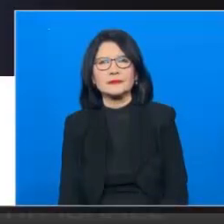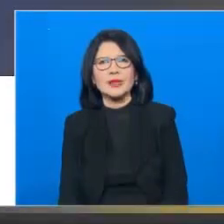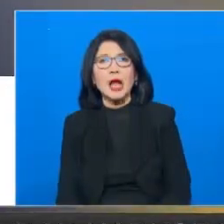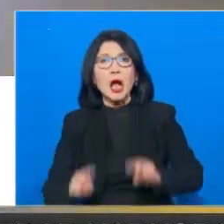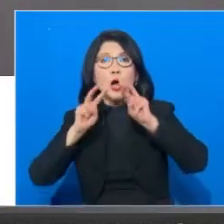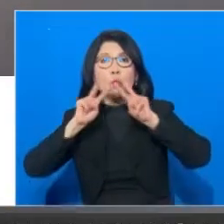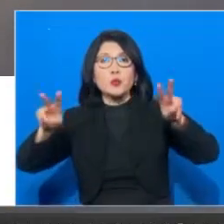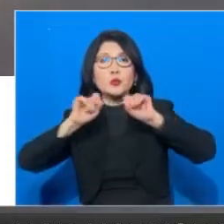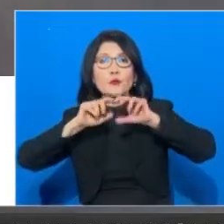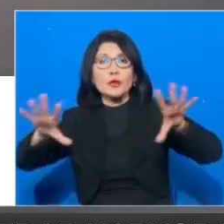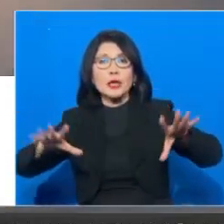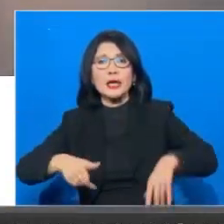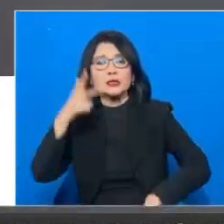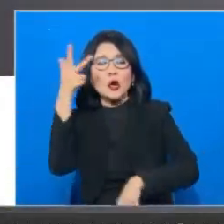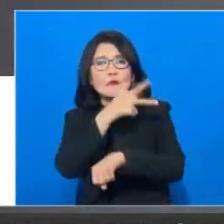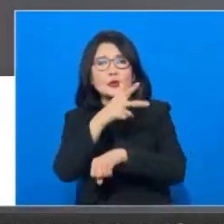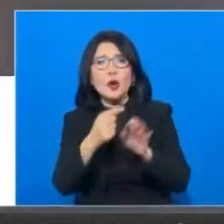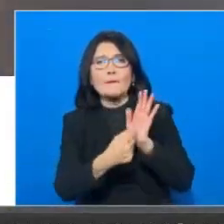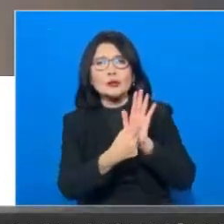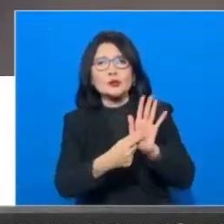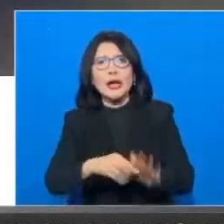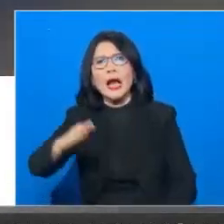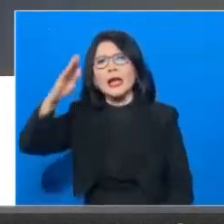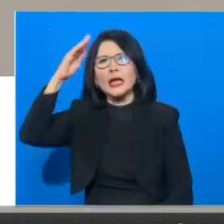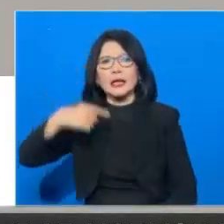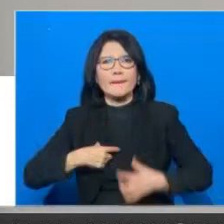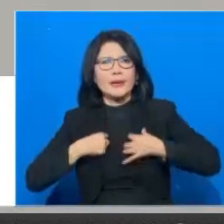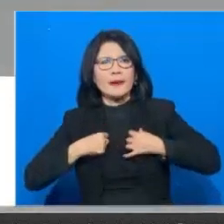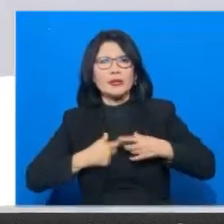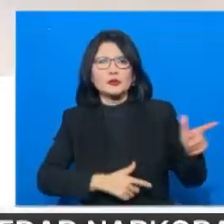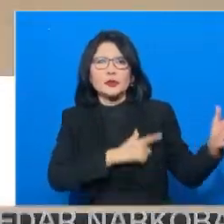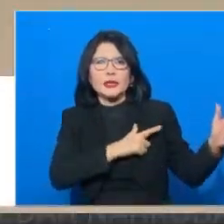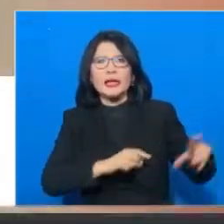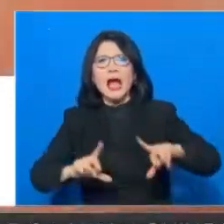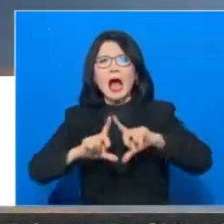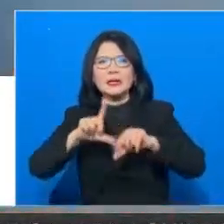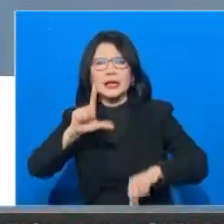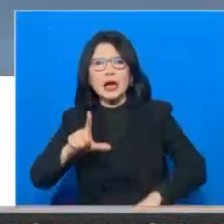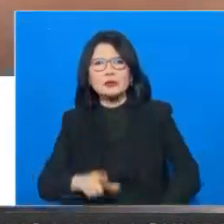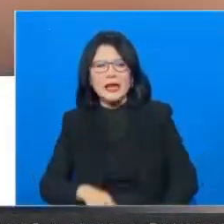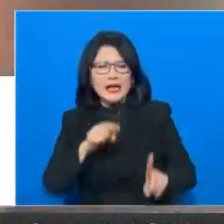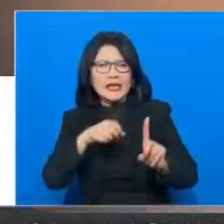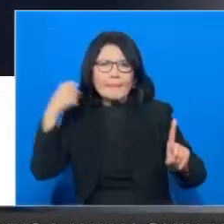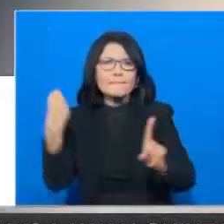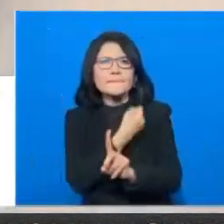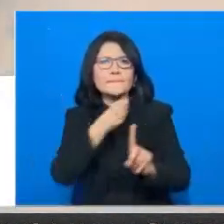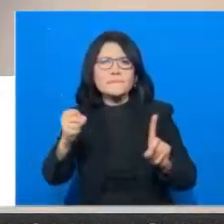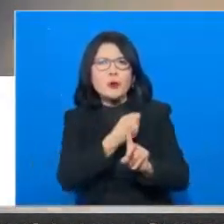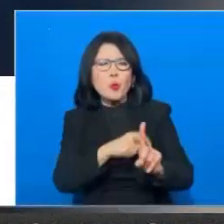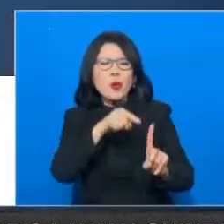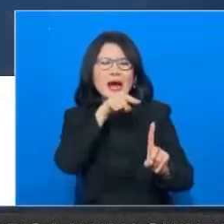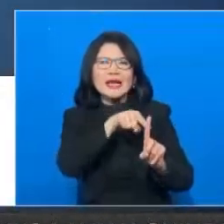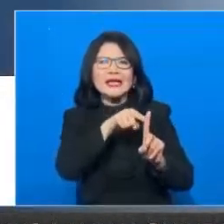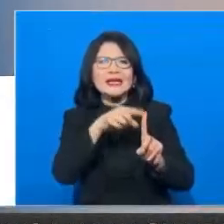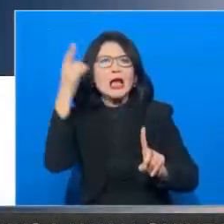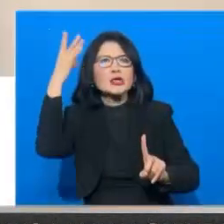Viral di media sosial sebuah video yang menunjukkan pria berseragam TNI Angkatan Laut diduga menganiaya sopir dan merusak mobil